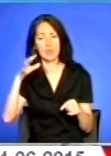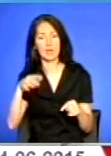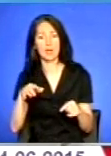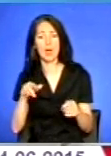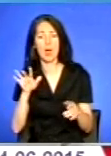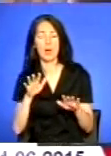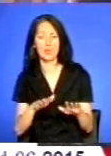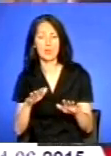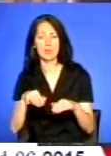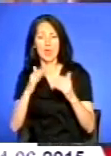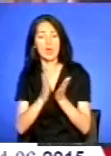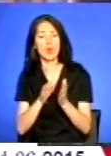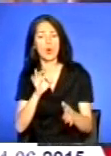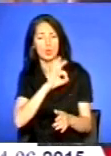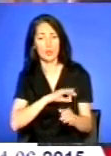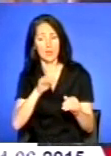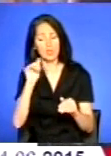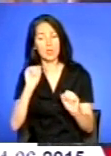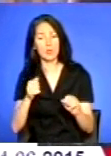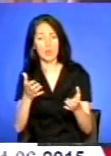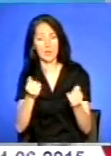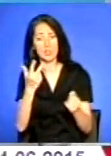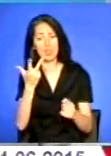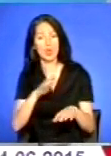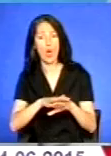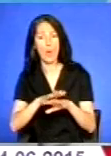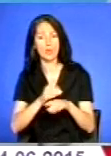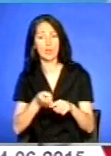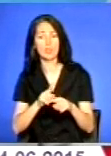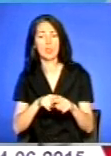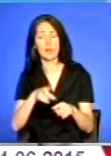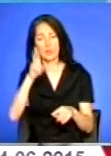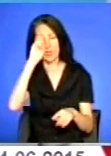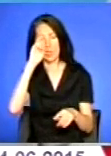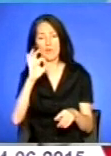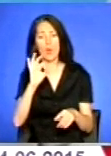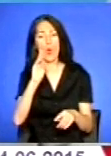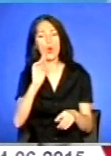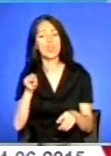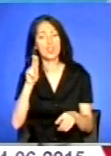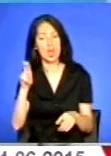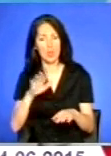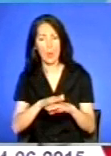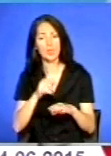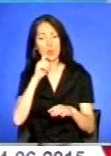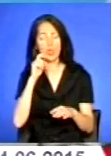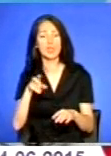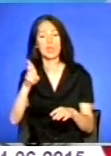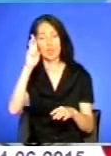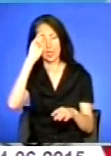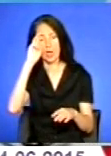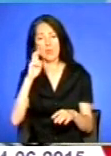загального користування. Кредити можна взяти у трьох банках. Це Державний ощадний банк України,